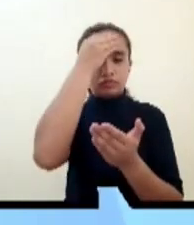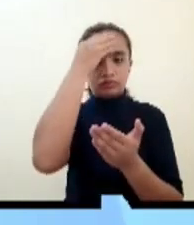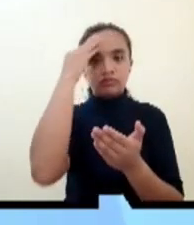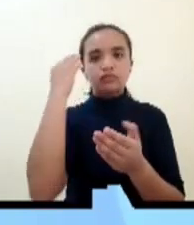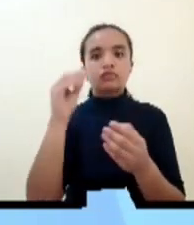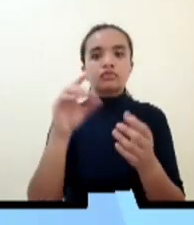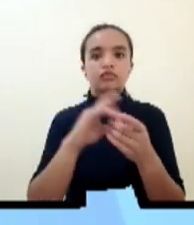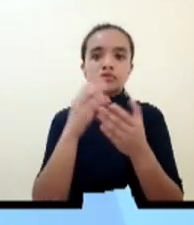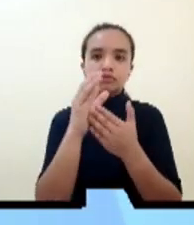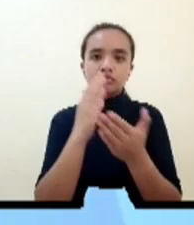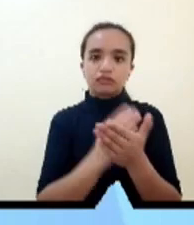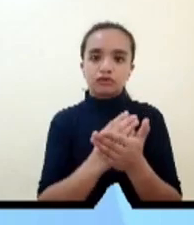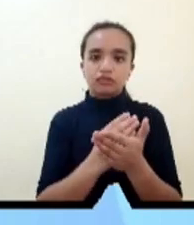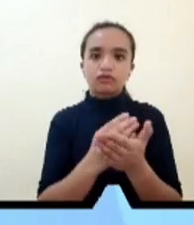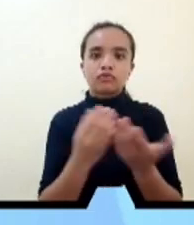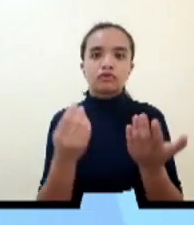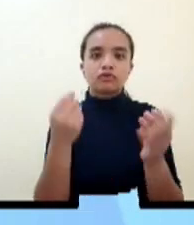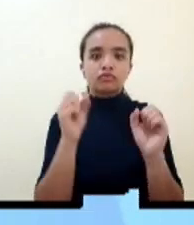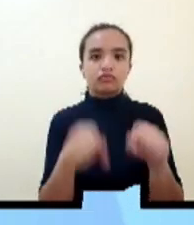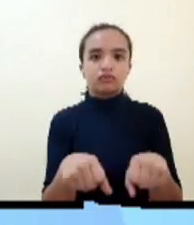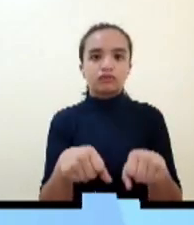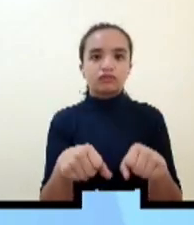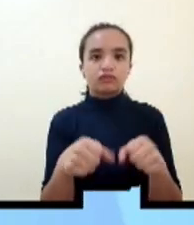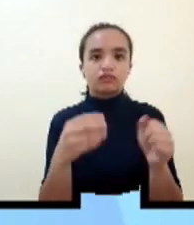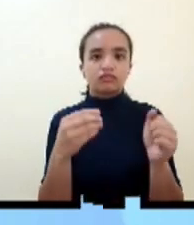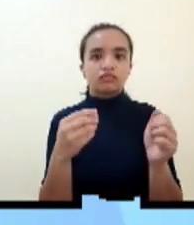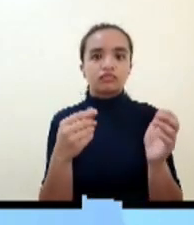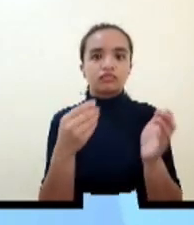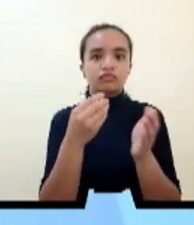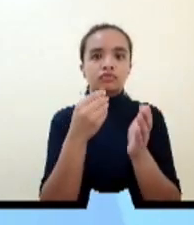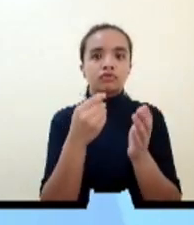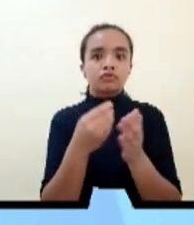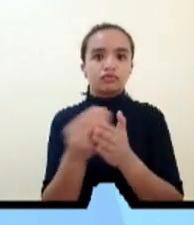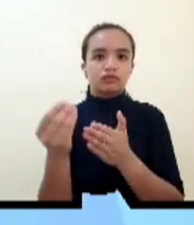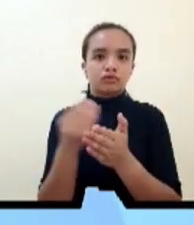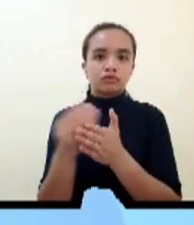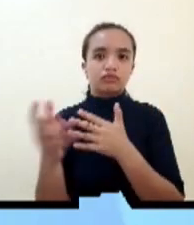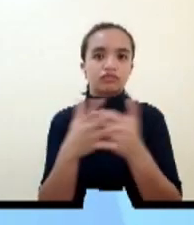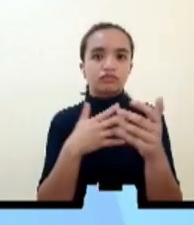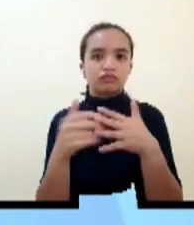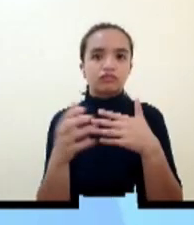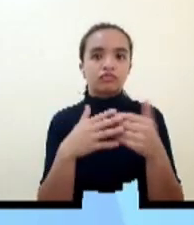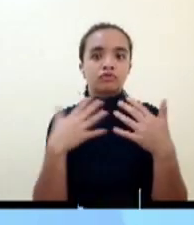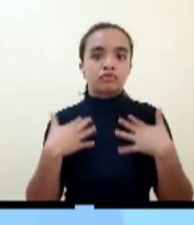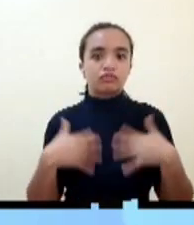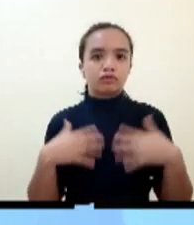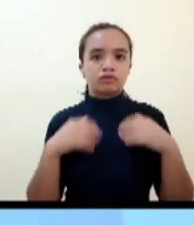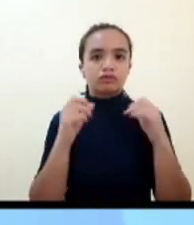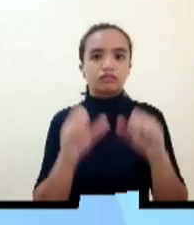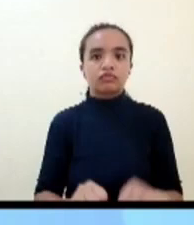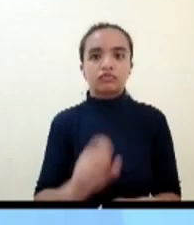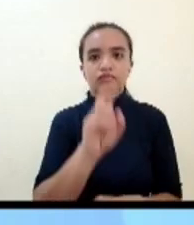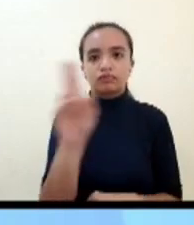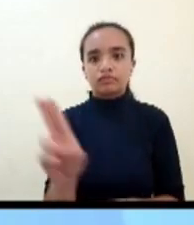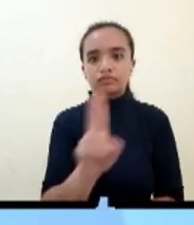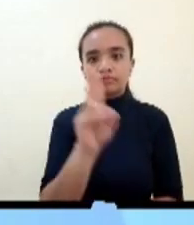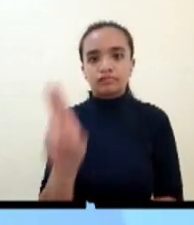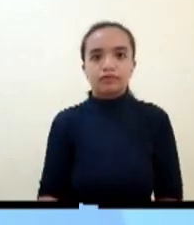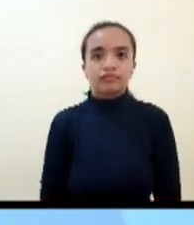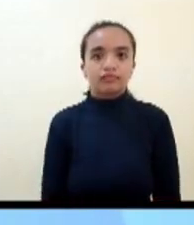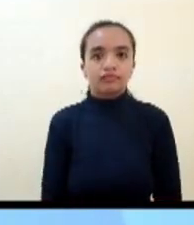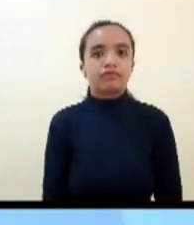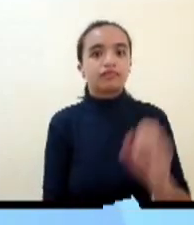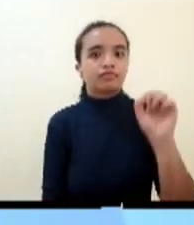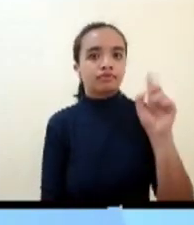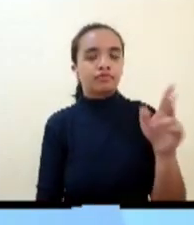pwedeng bumili ng kanilang mga gustong mga tela na pwedeng gamitin sa kasuotan. Alright, well, maraming salamat